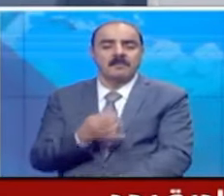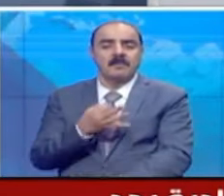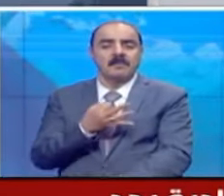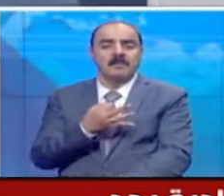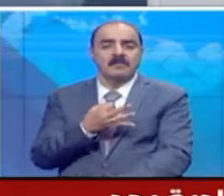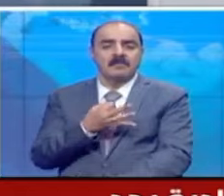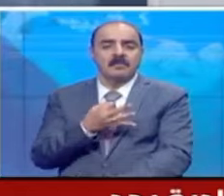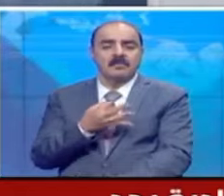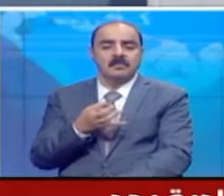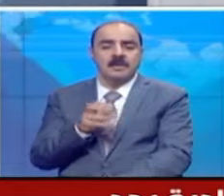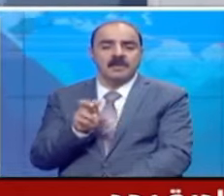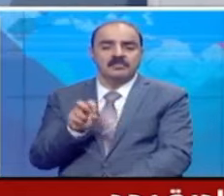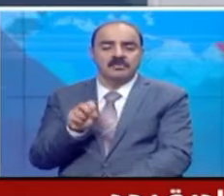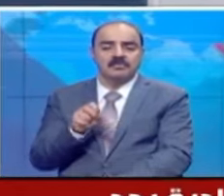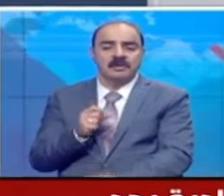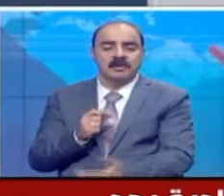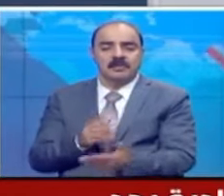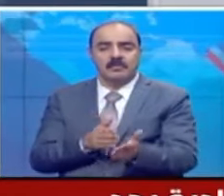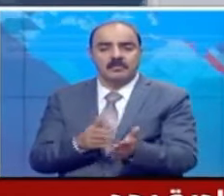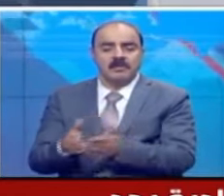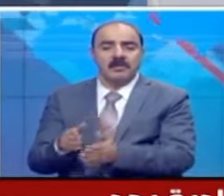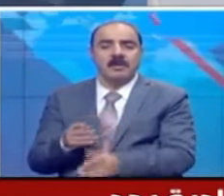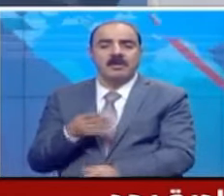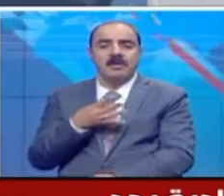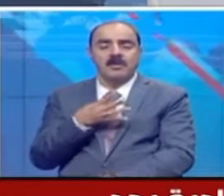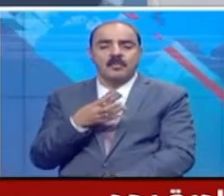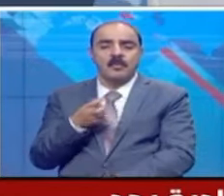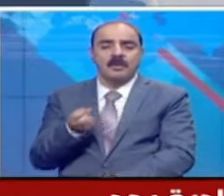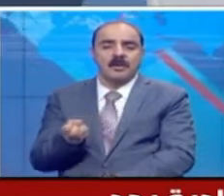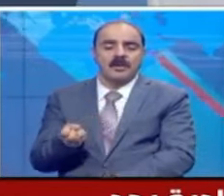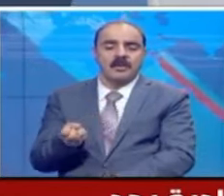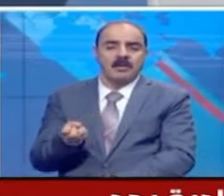بين 325 جنيه إلى